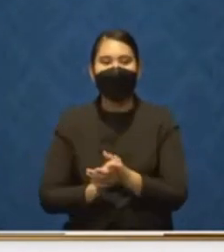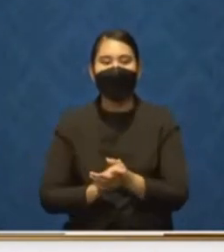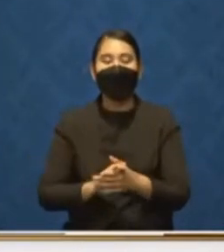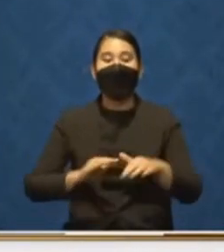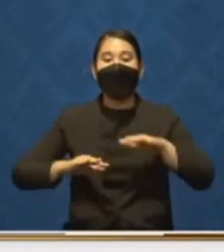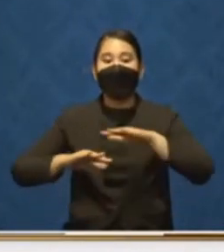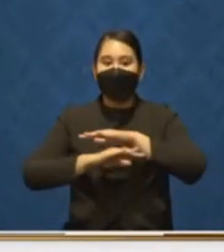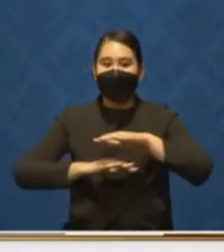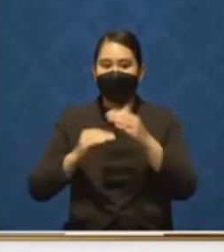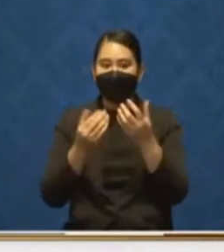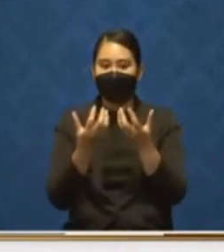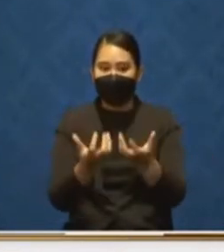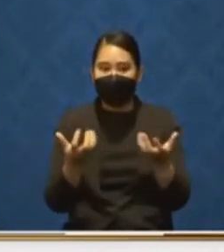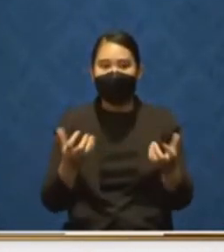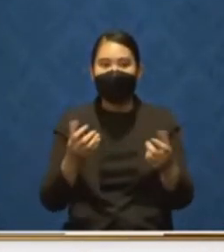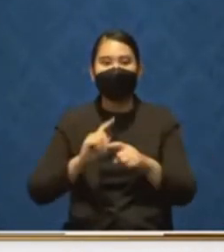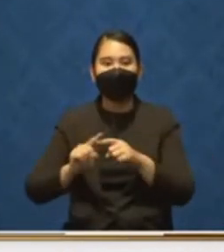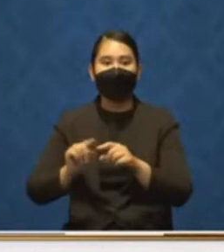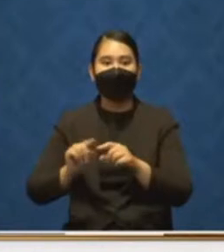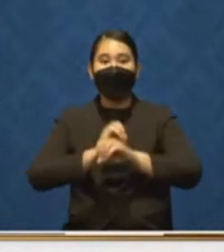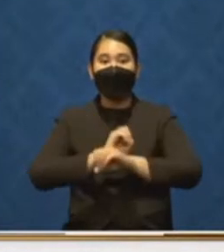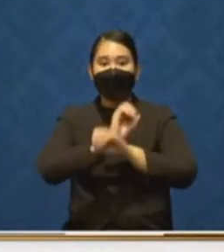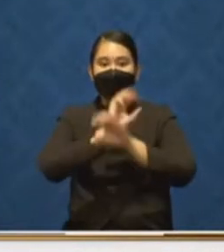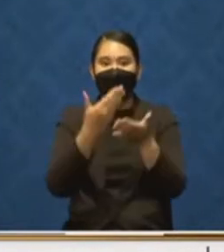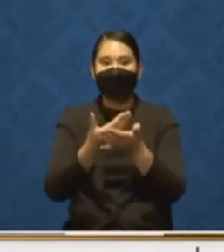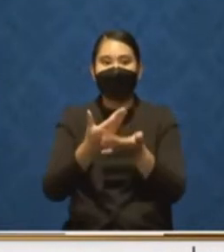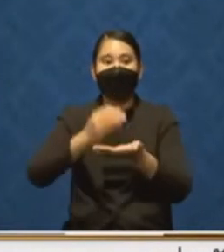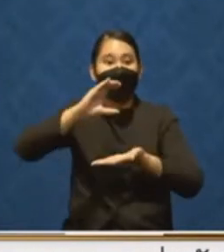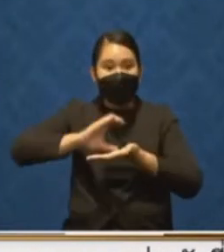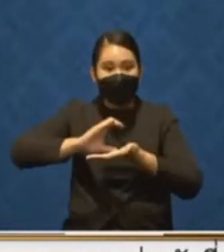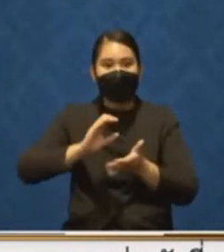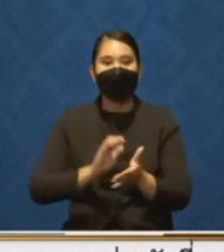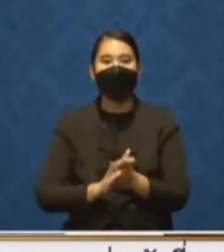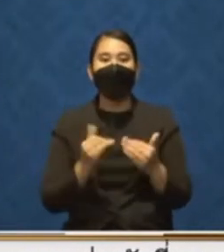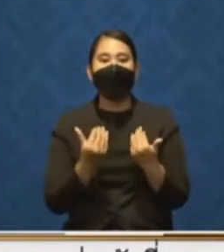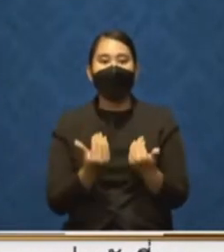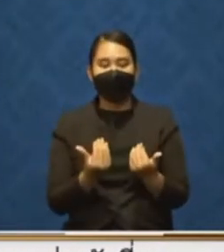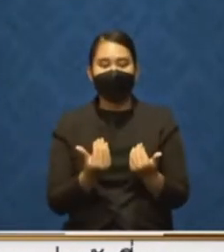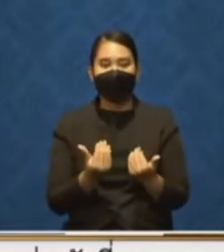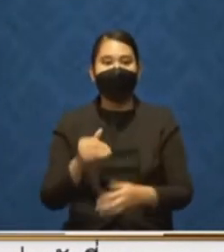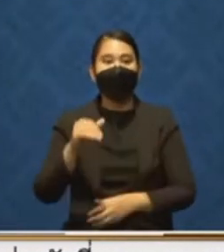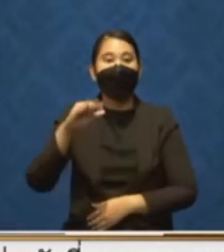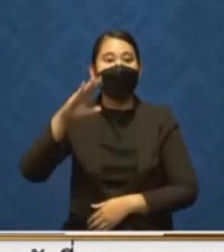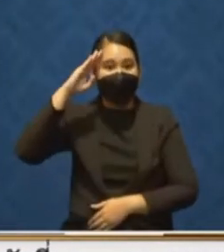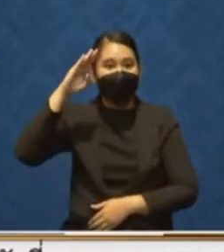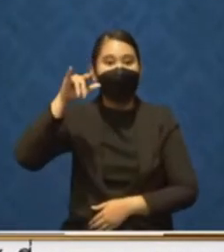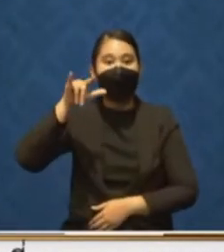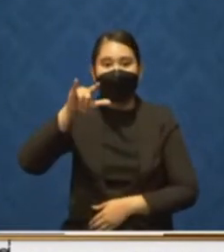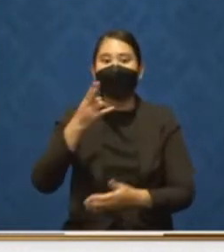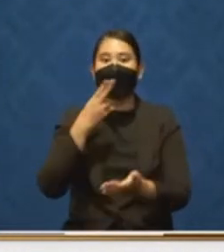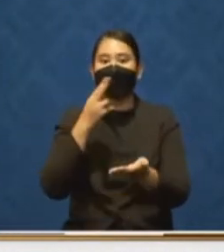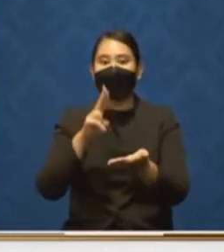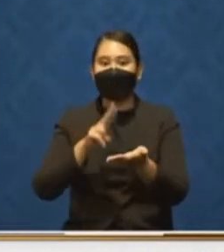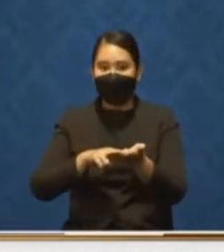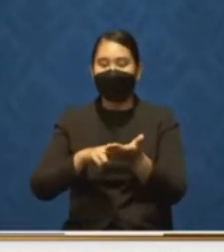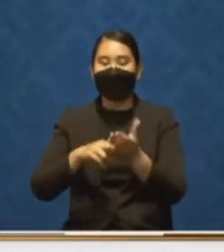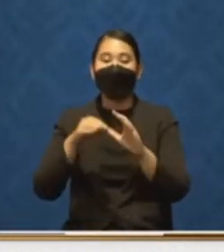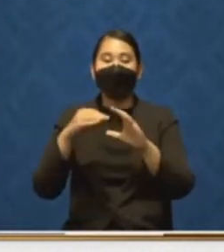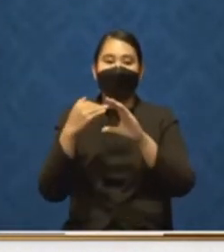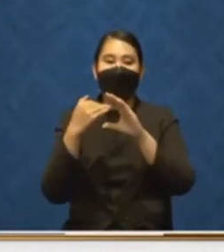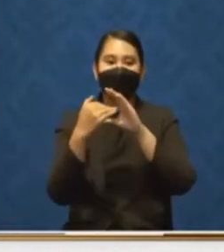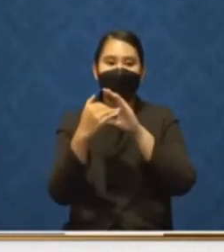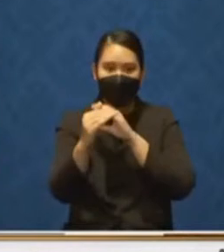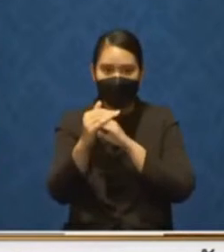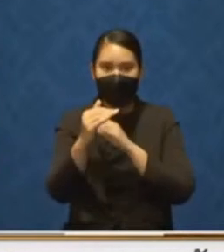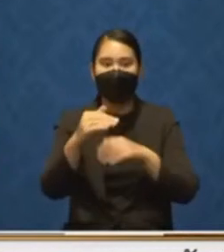รับหยุดปกรณ์และที่สำคัญก็คือความชัดเจนนั่งรถประมาณนะครับซึ่งวันนี้กองทัพอากาศประเทศส่งหนังสือขอรับทราบราคาและระยะเวลา